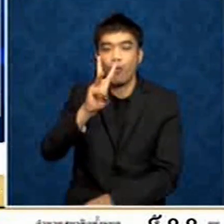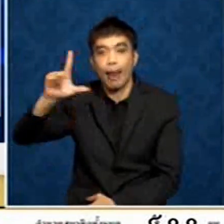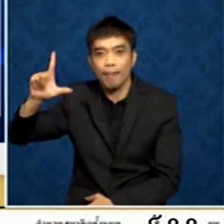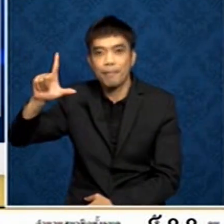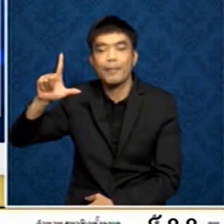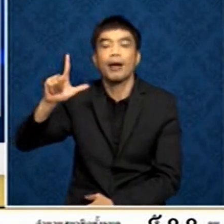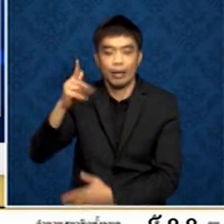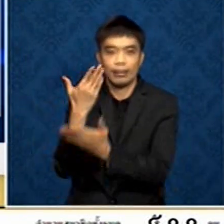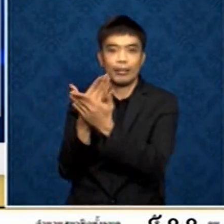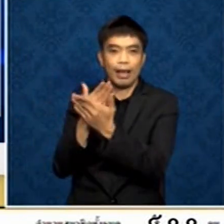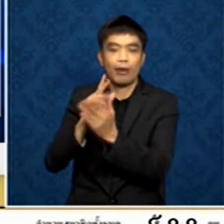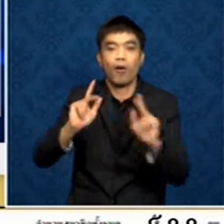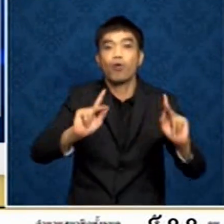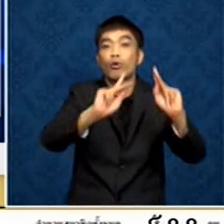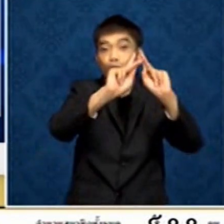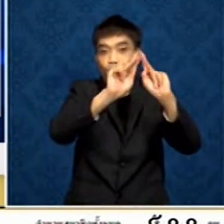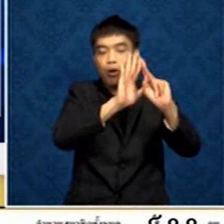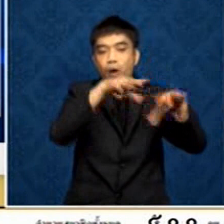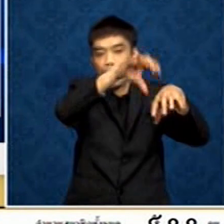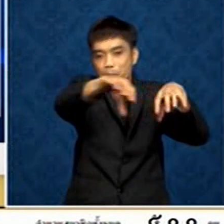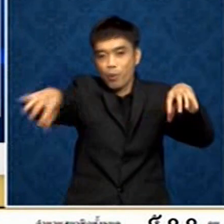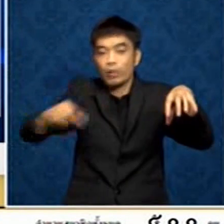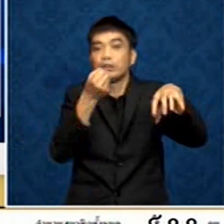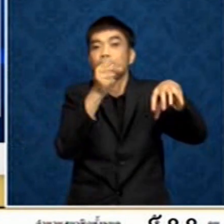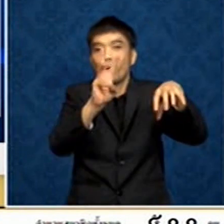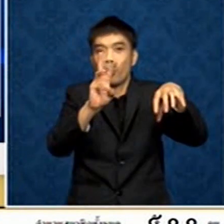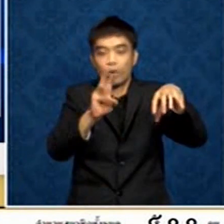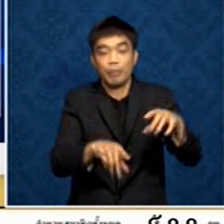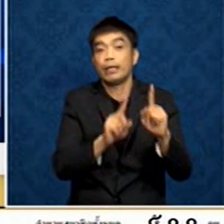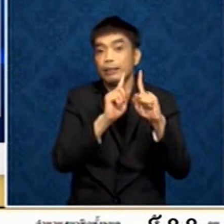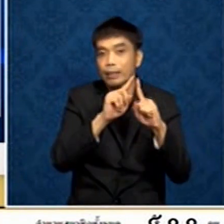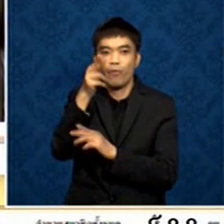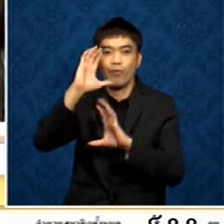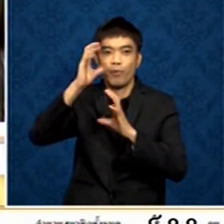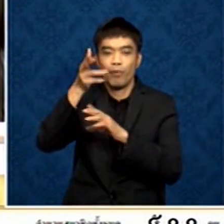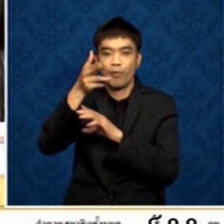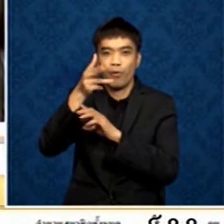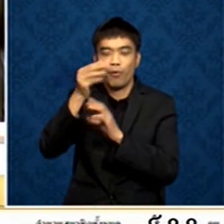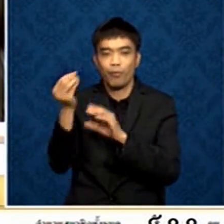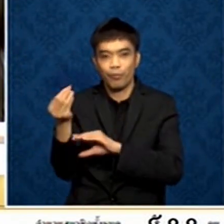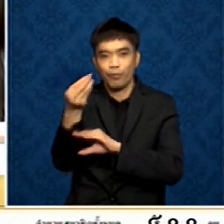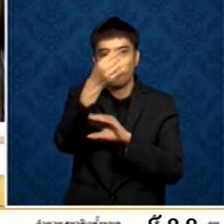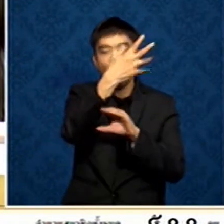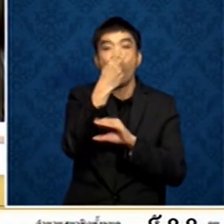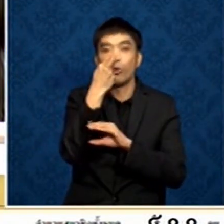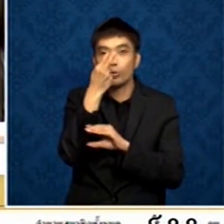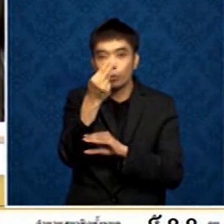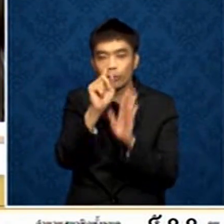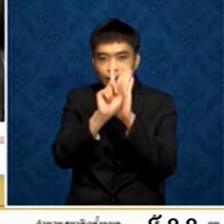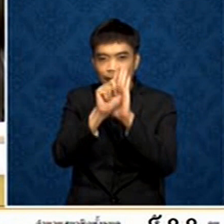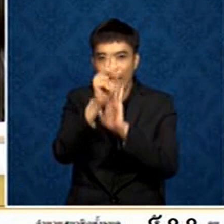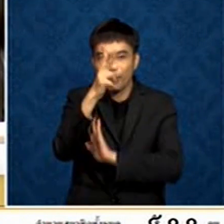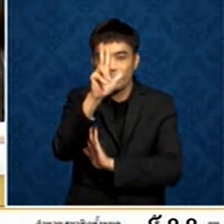พยาบาล 57,000คนพร้อมเห็นด้วยว่าบุคลากรทางการแพทย์ทำงานหนักจึงพร้อมสนับสนุนให้นำข้าราชการ